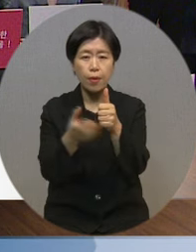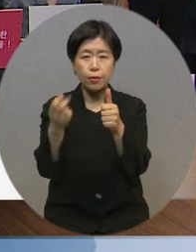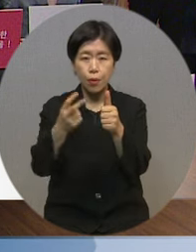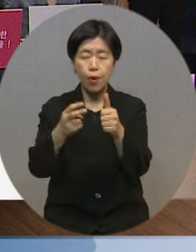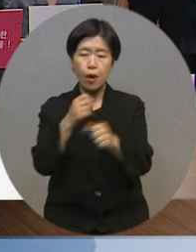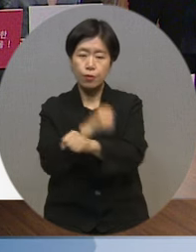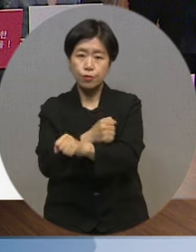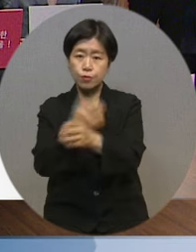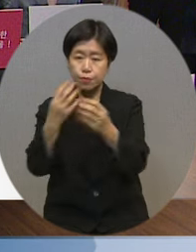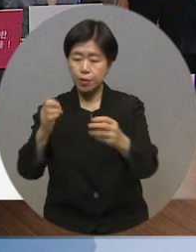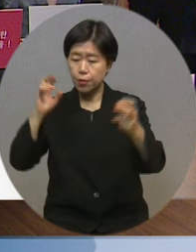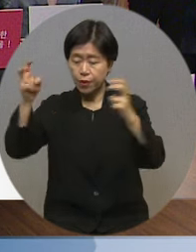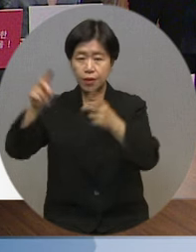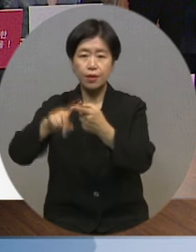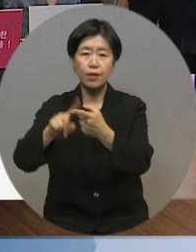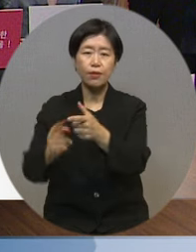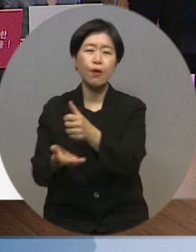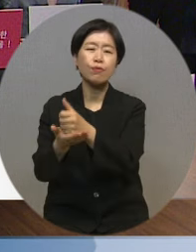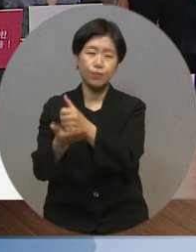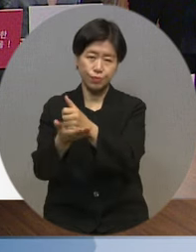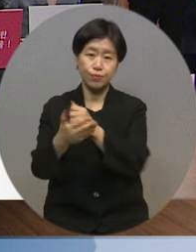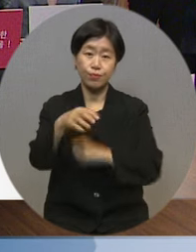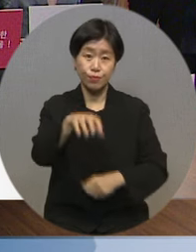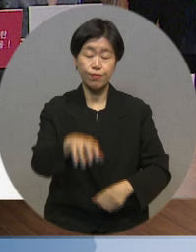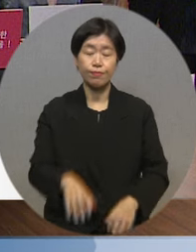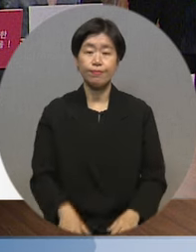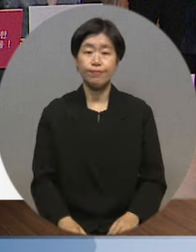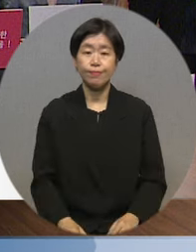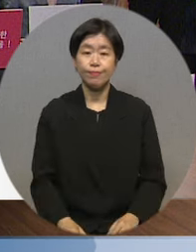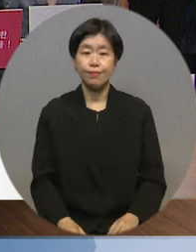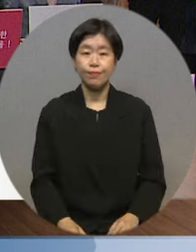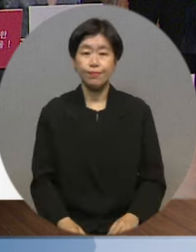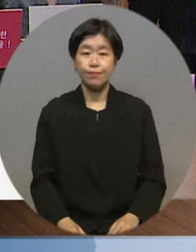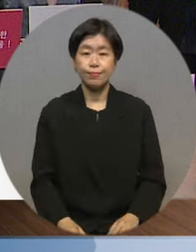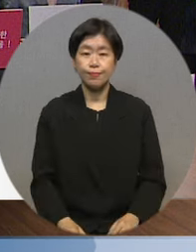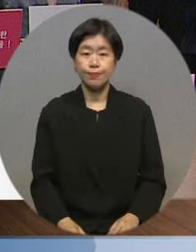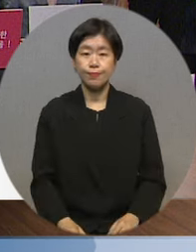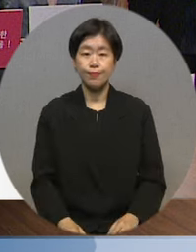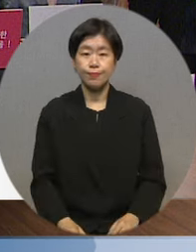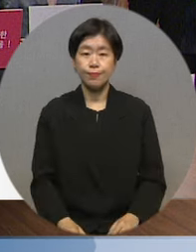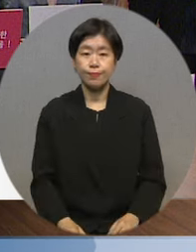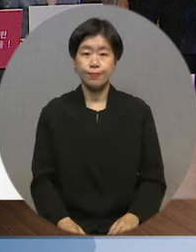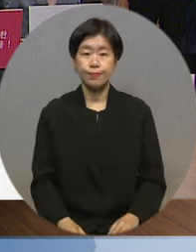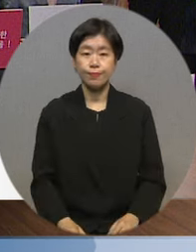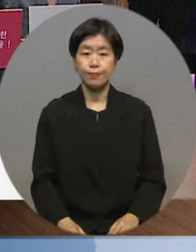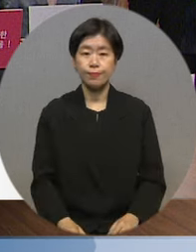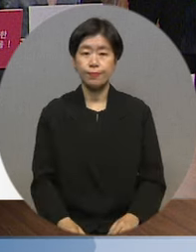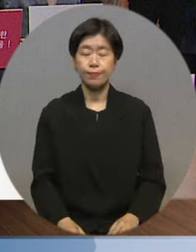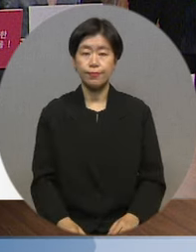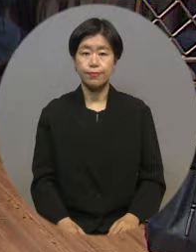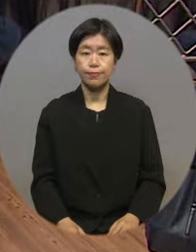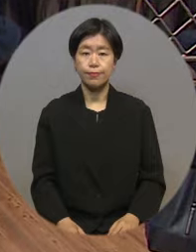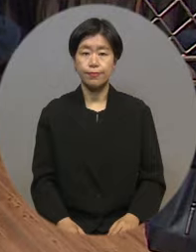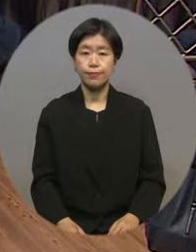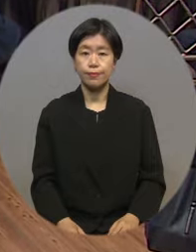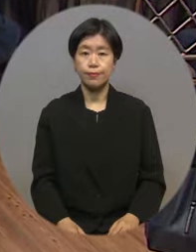이바지한 기업들의 노고를 격려하는 자리가 됐습니다. 현장에 정유정 기자가 다녀왔습니다.